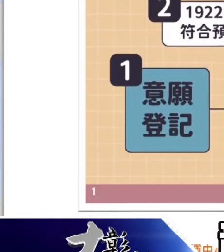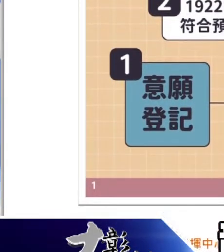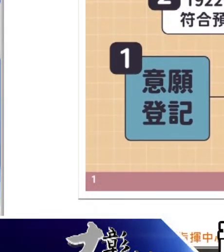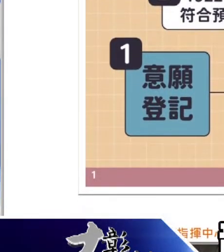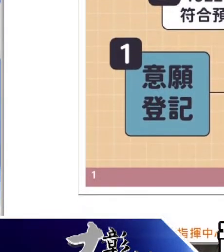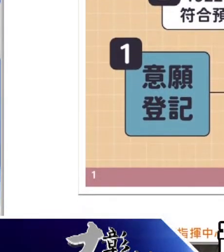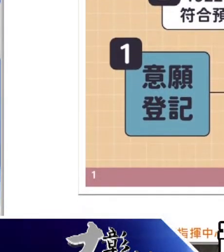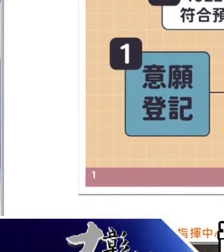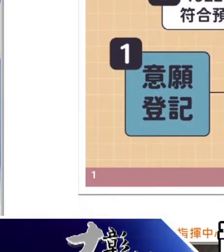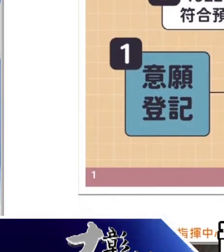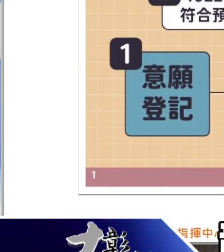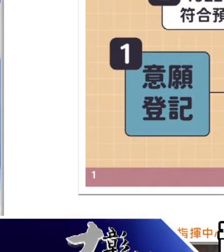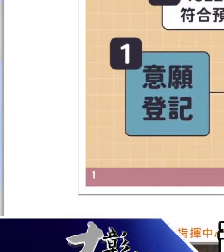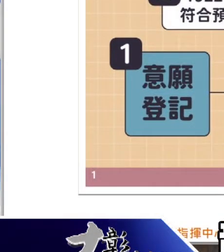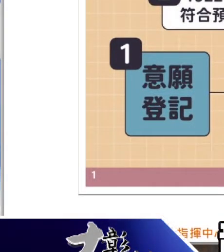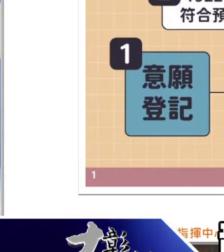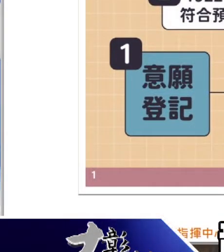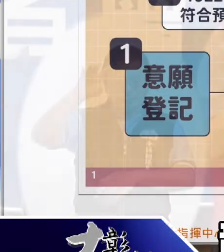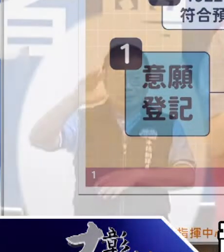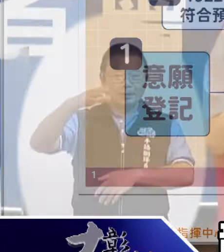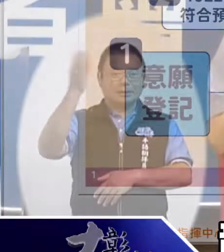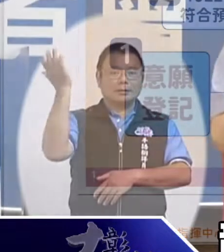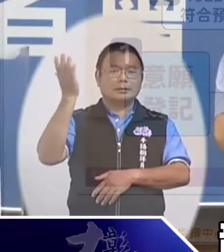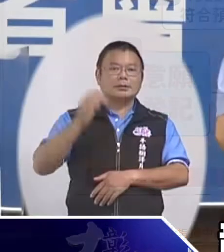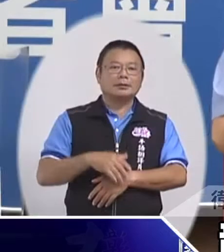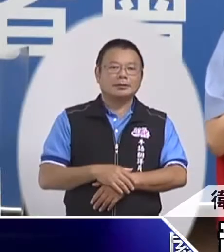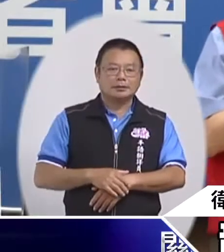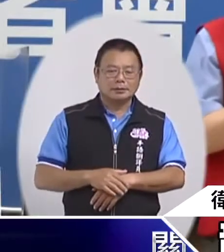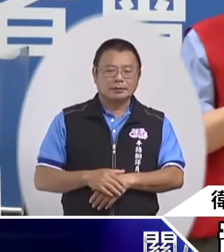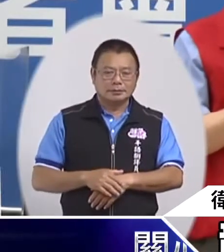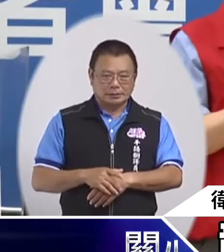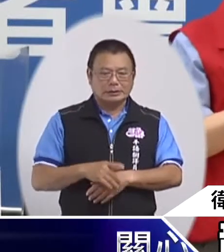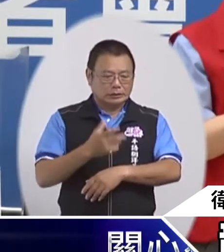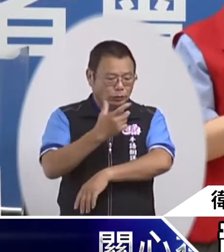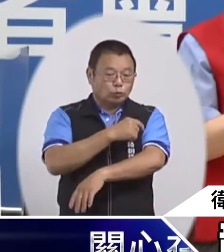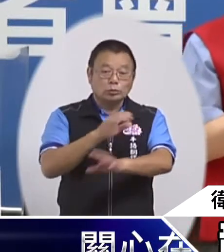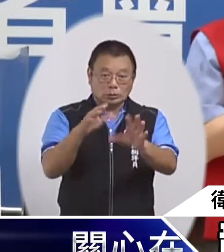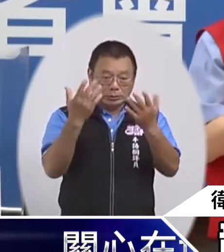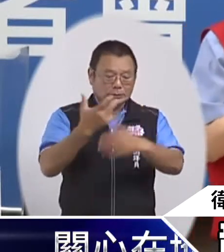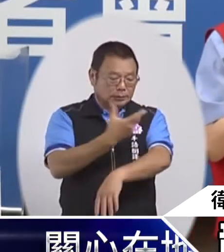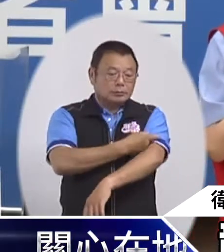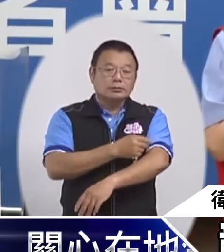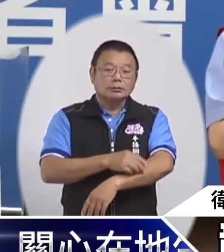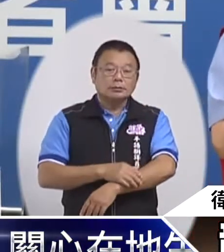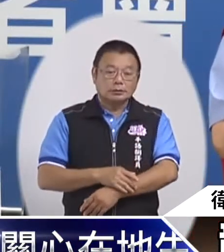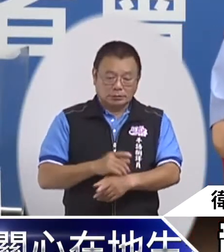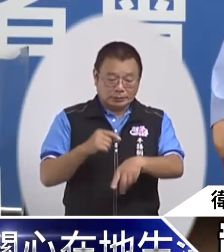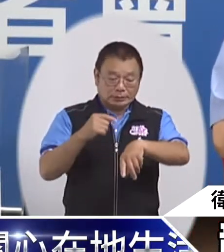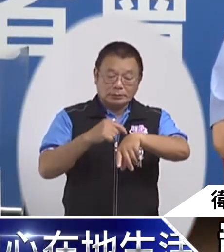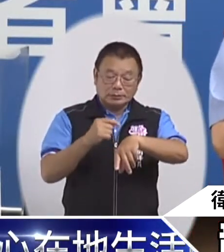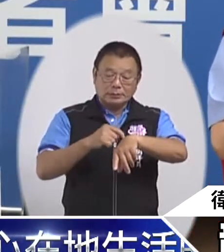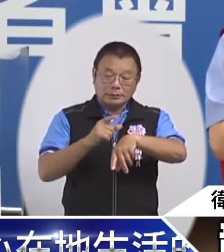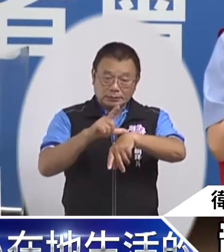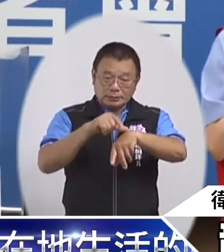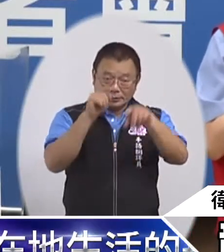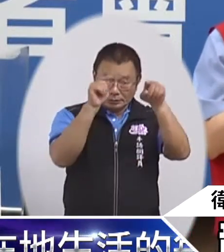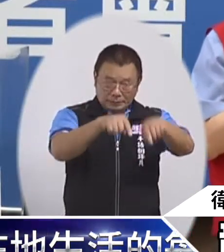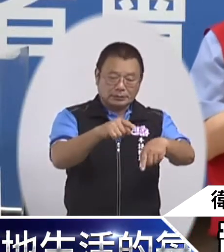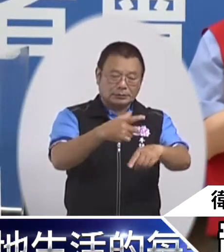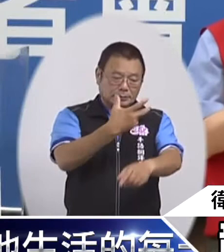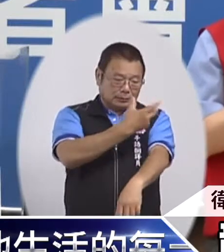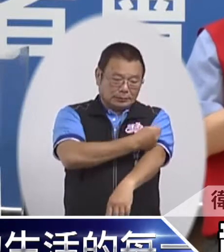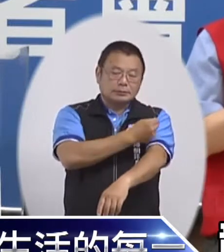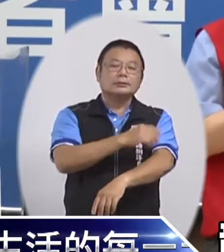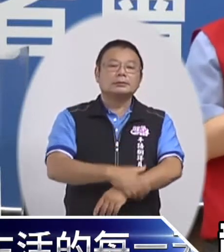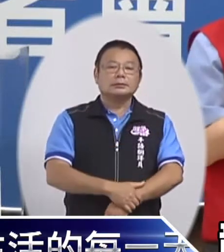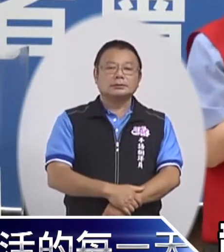我们现在呢，就是从明天开始，我们会来做这个疫苗接种，也请大家按照你预约的时间跟